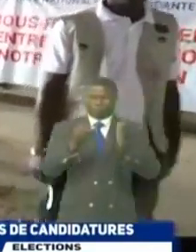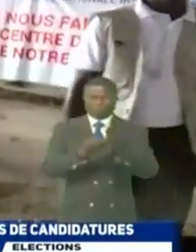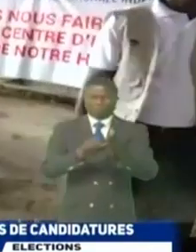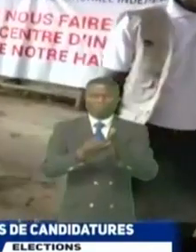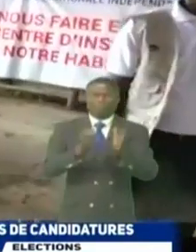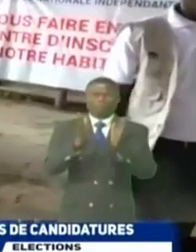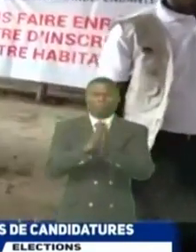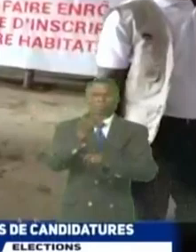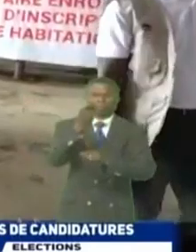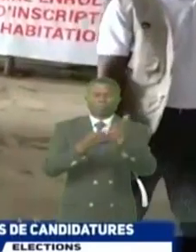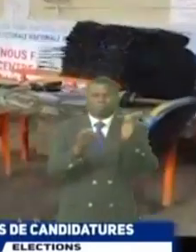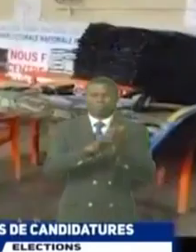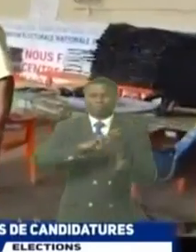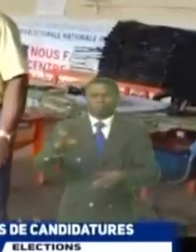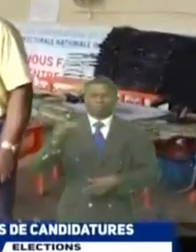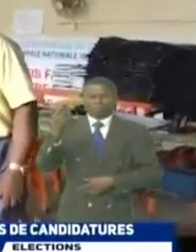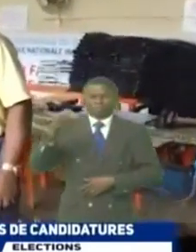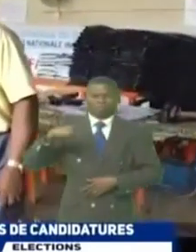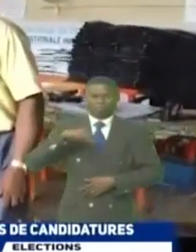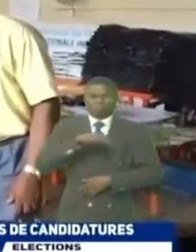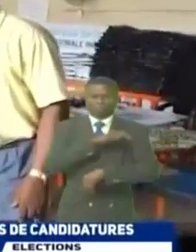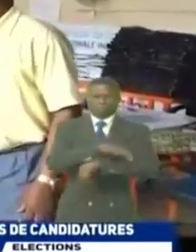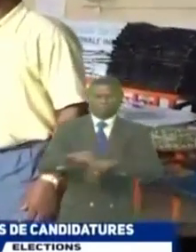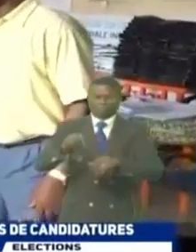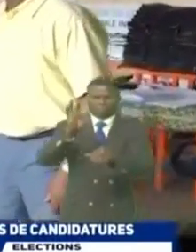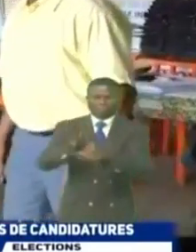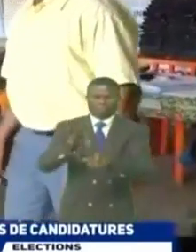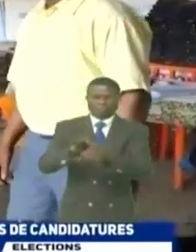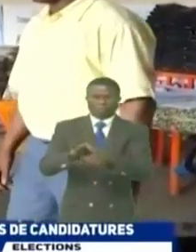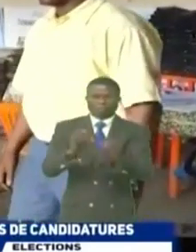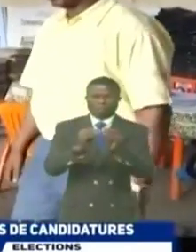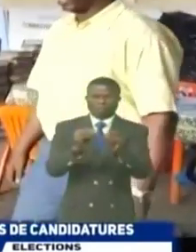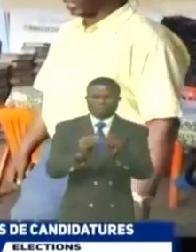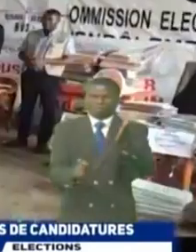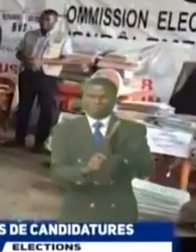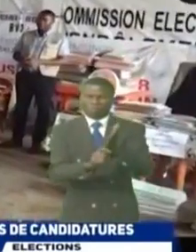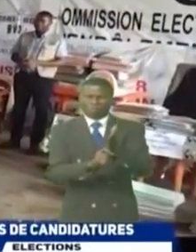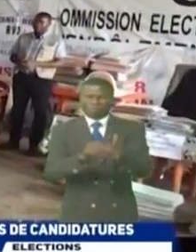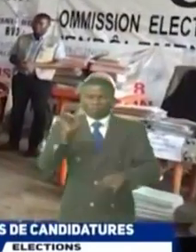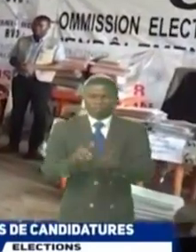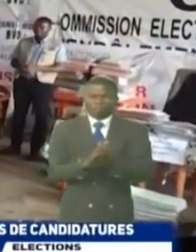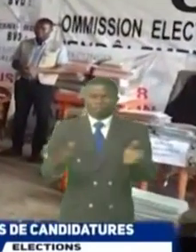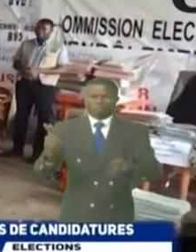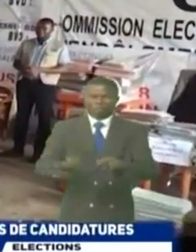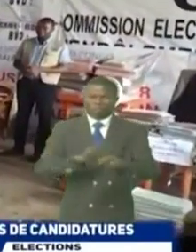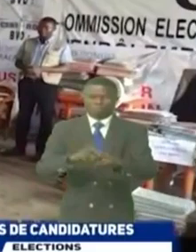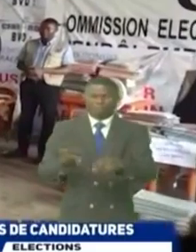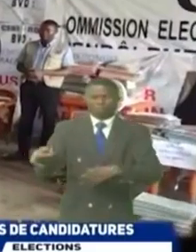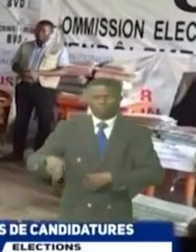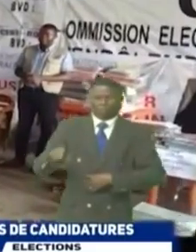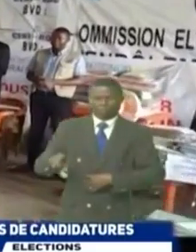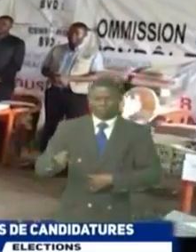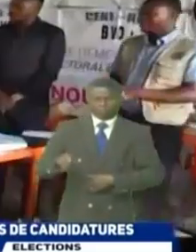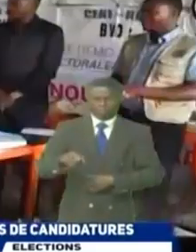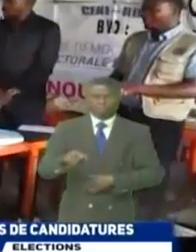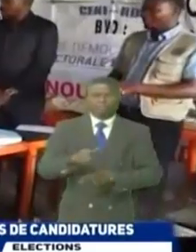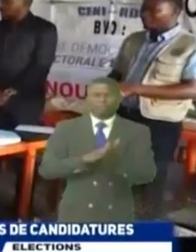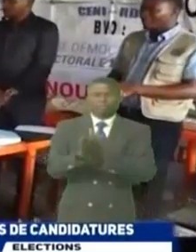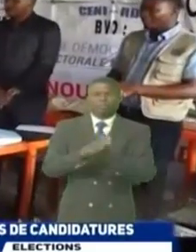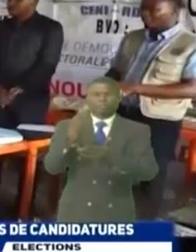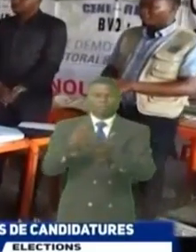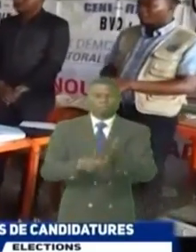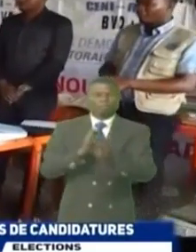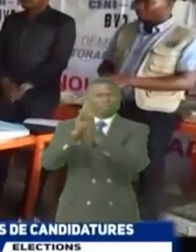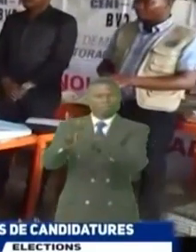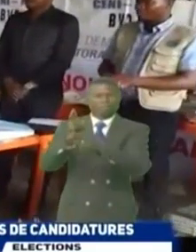10 septembre 2023, le membre du bureau de la CENI a tenu une réunion technique au secrétariat exécutif provincial. Celle-ci a consisté à faire le